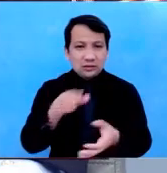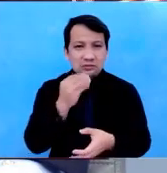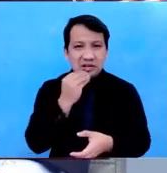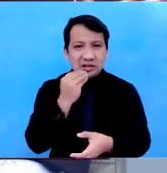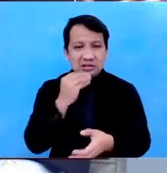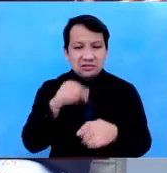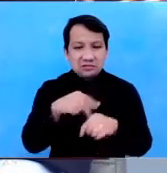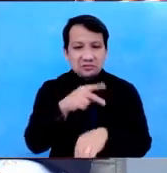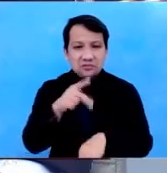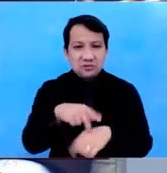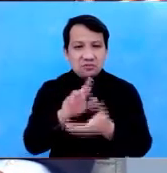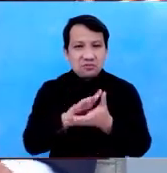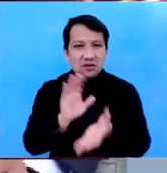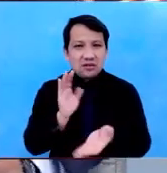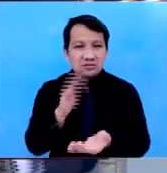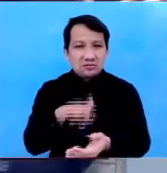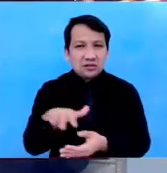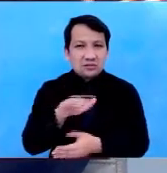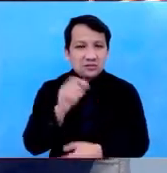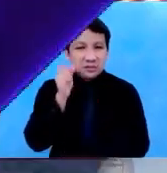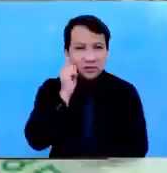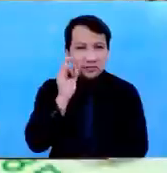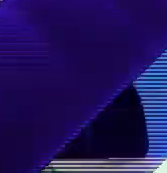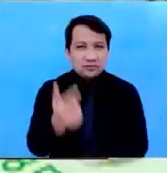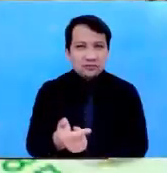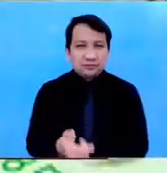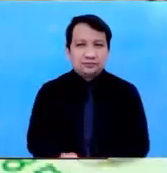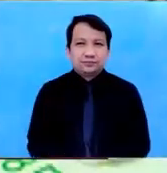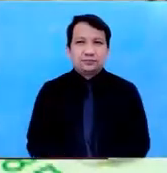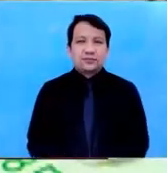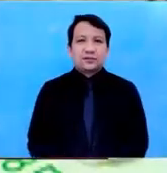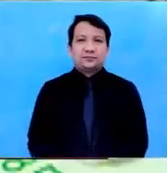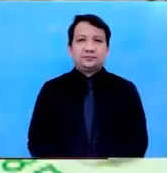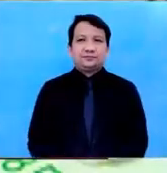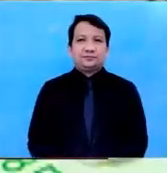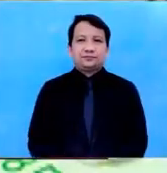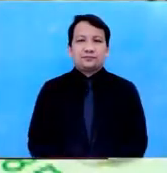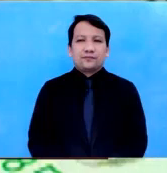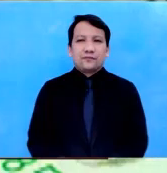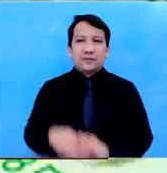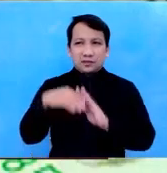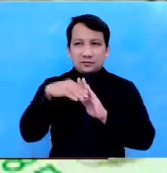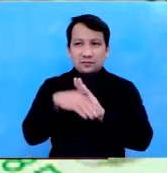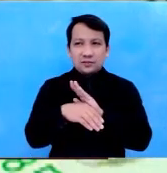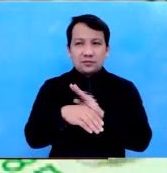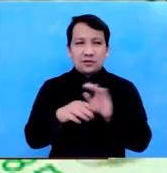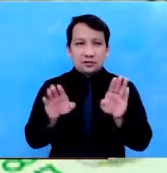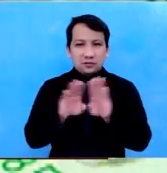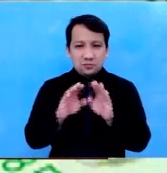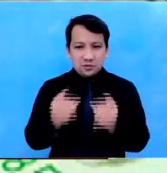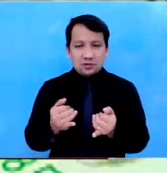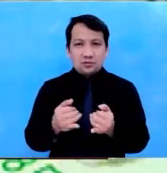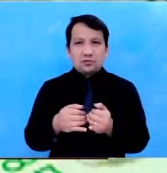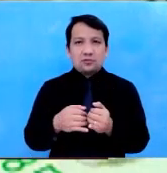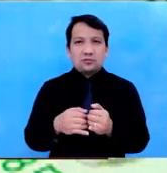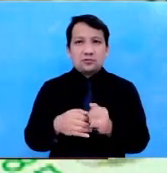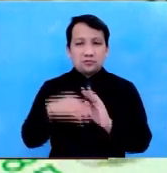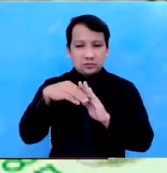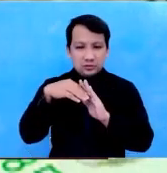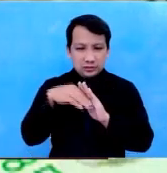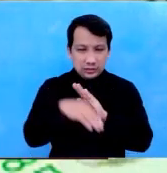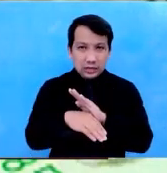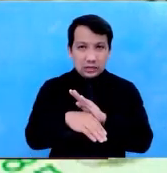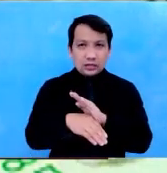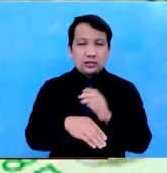Nasa front-end balitang yan si Shaila Francisco. Sa pagsasara ng palitan ngayong araw, lalong sumadsad ang halaga